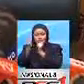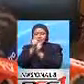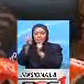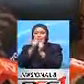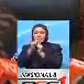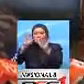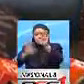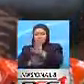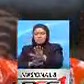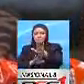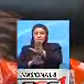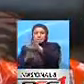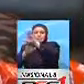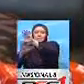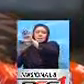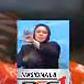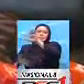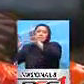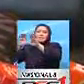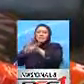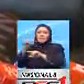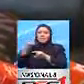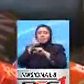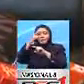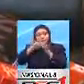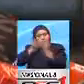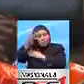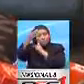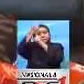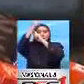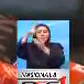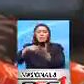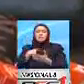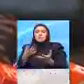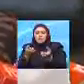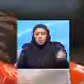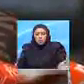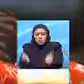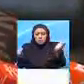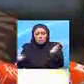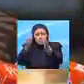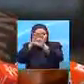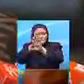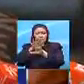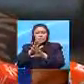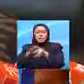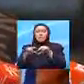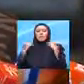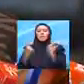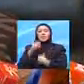Saya melalui pencapaian mereka ini ingin menggalakkan lebih ramai lagi golongan